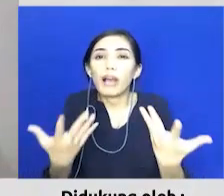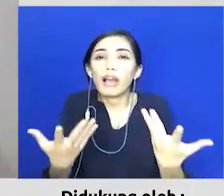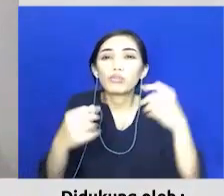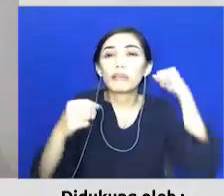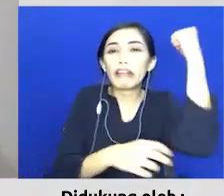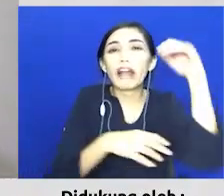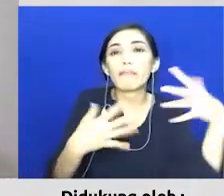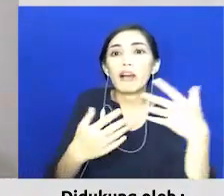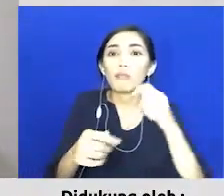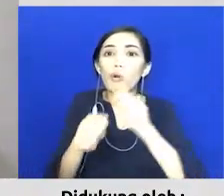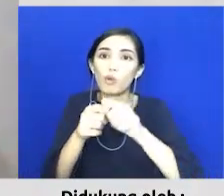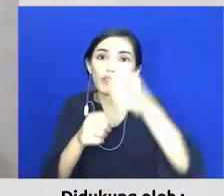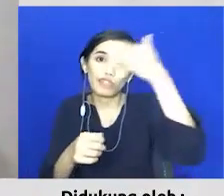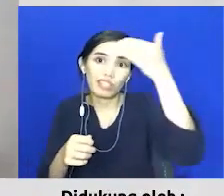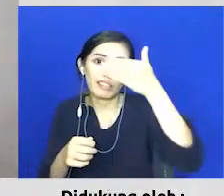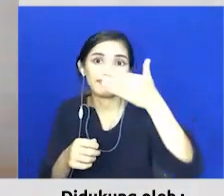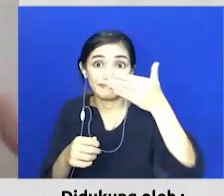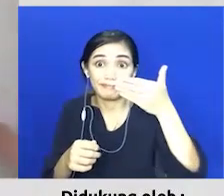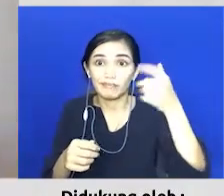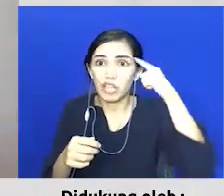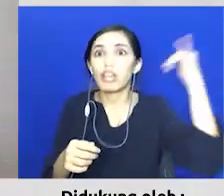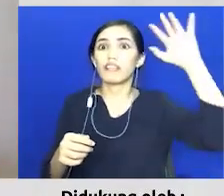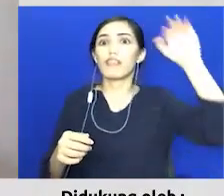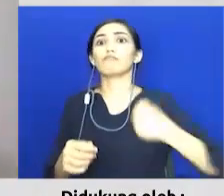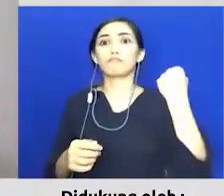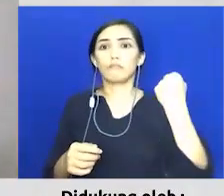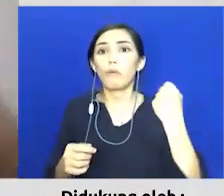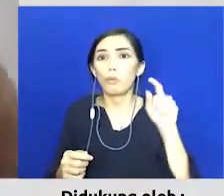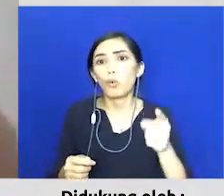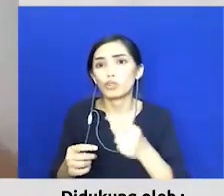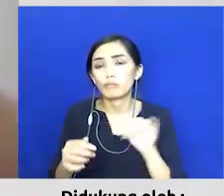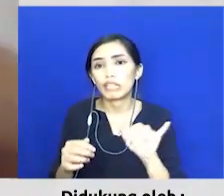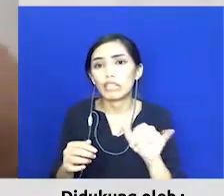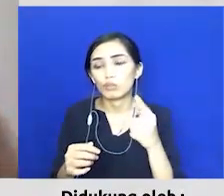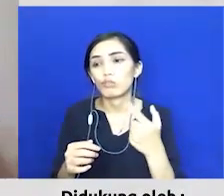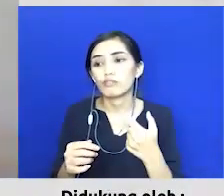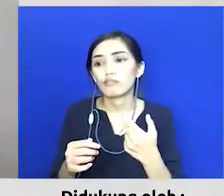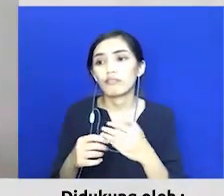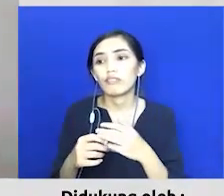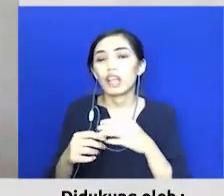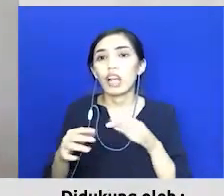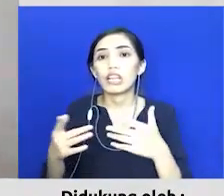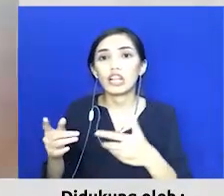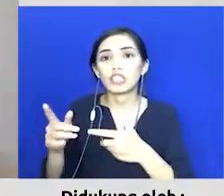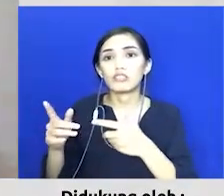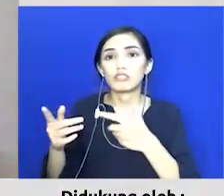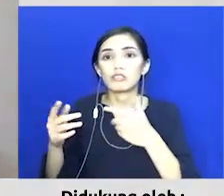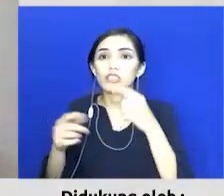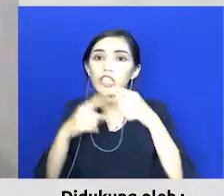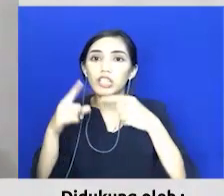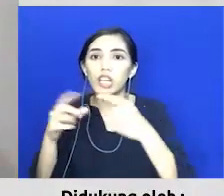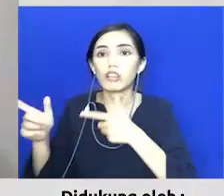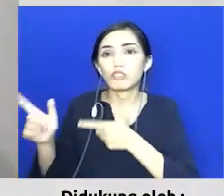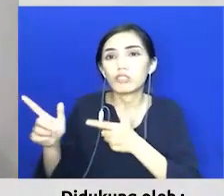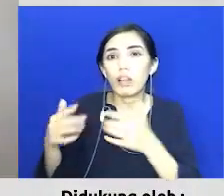centengnya perusahaan asing, ya Allah itu relevan amat ya, sampai sekarang juga terjadi itu tuh. Tapi setelah itu kita memang mengalami